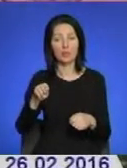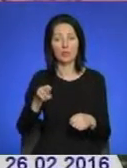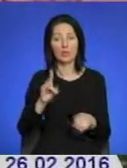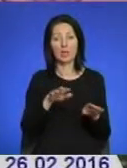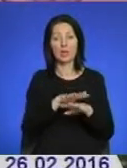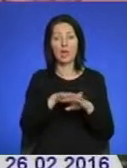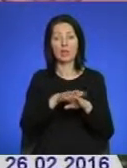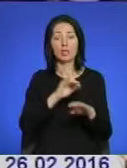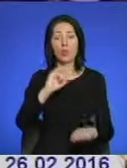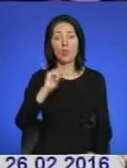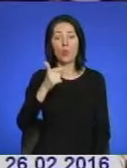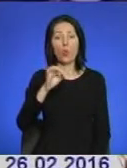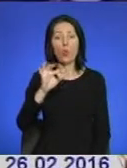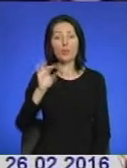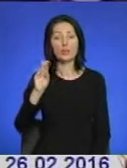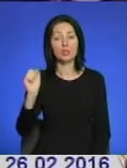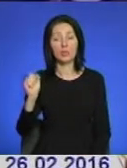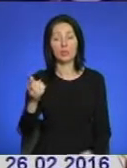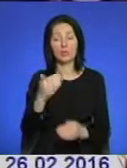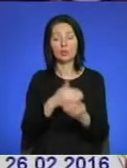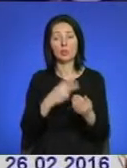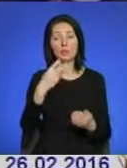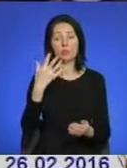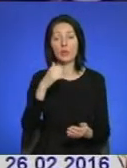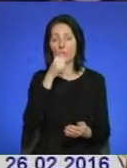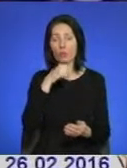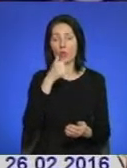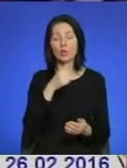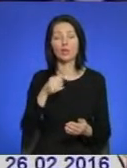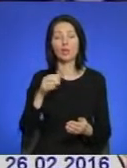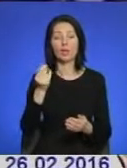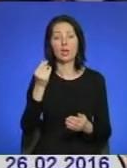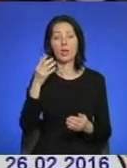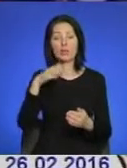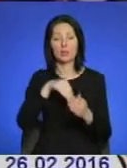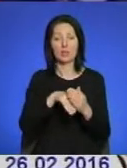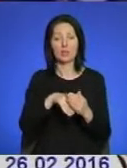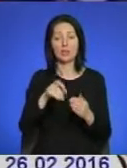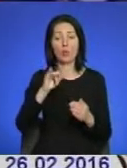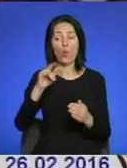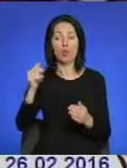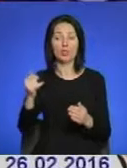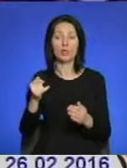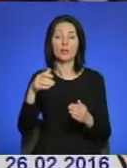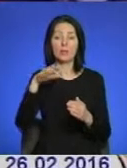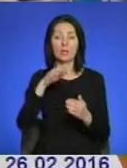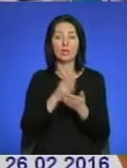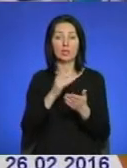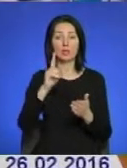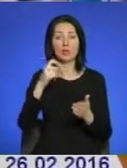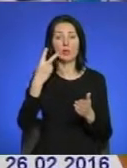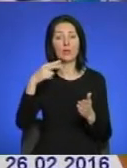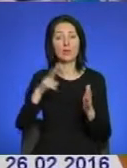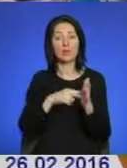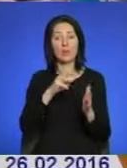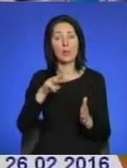на ринках Угорщини. За останні 25 років інвестиції Угорщини в Україну склали 167 мільйонів євро. Зараз